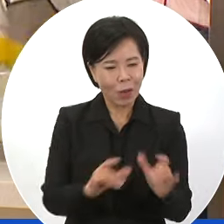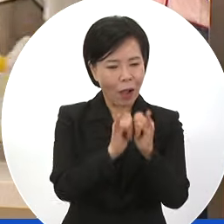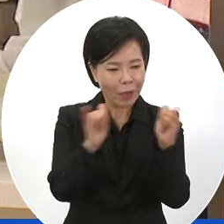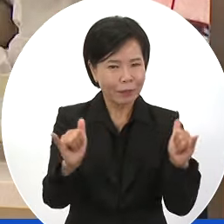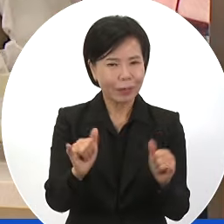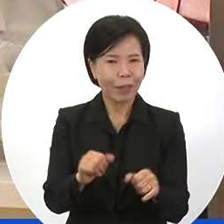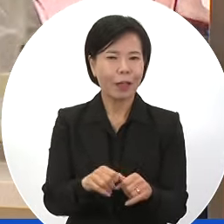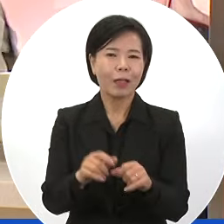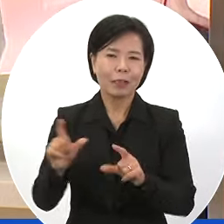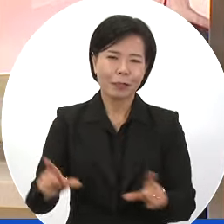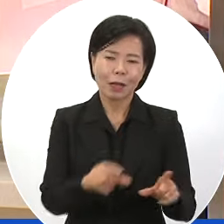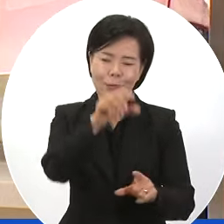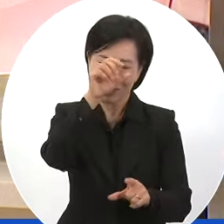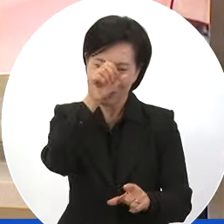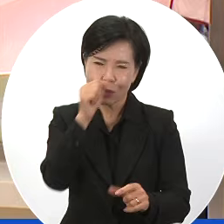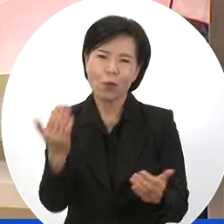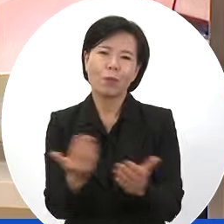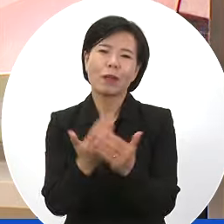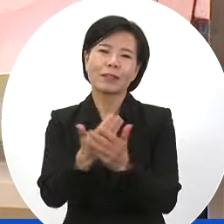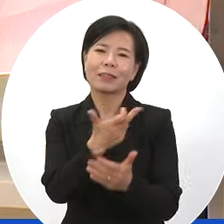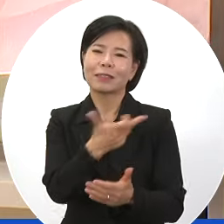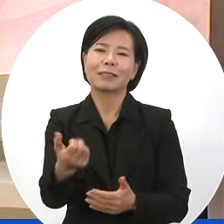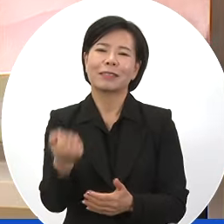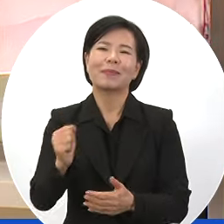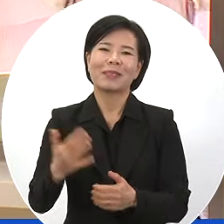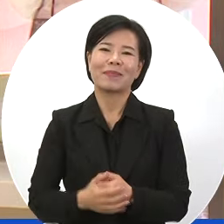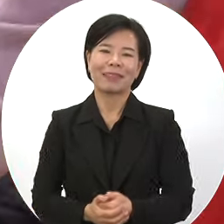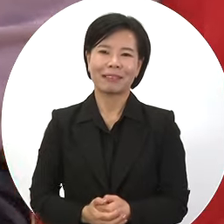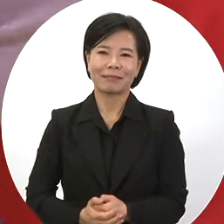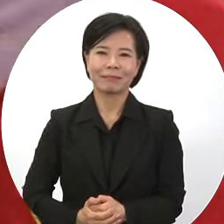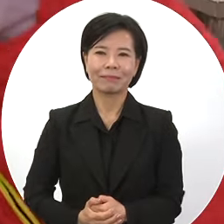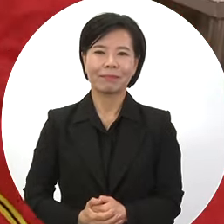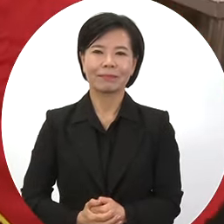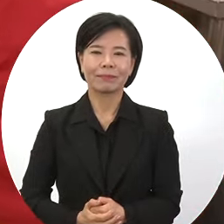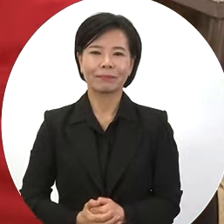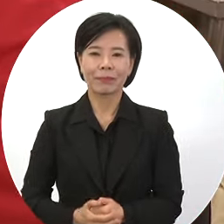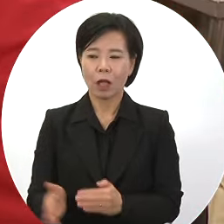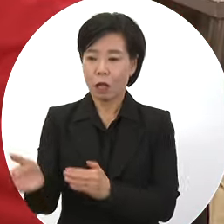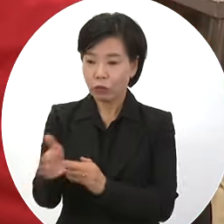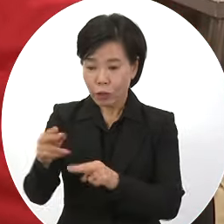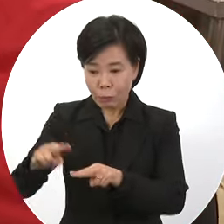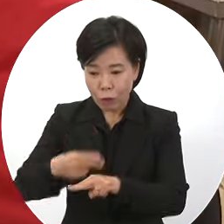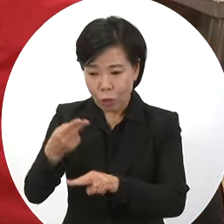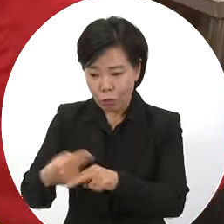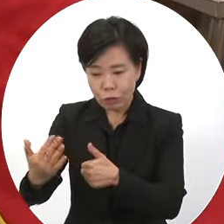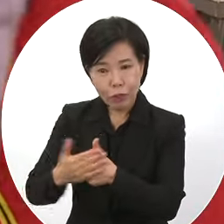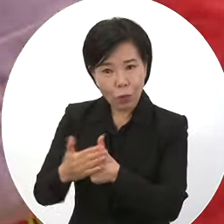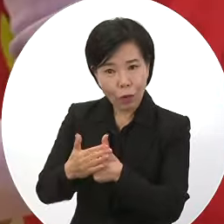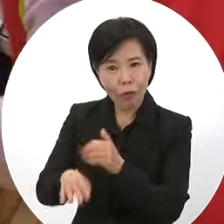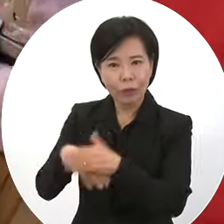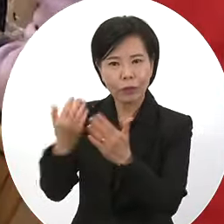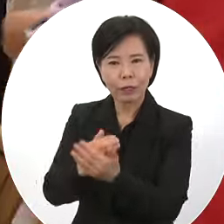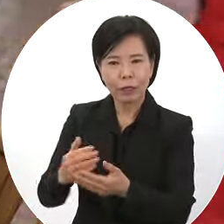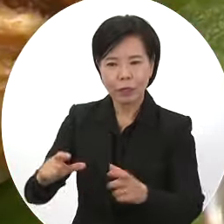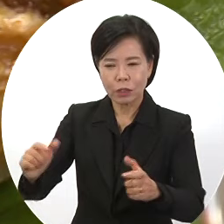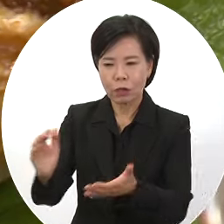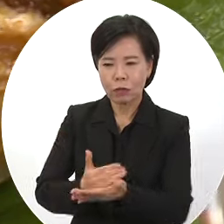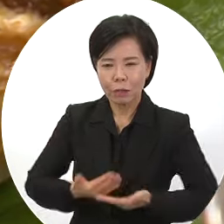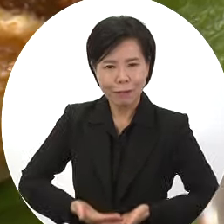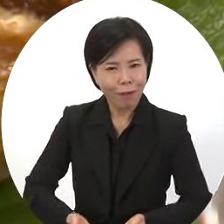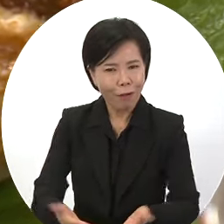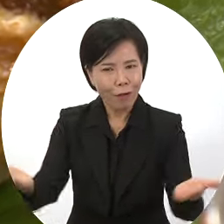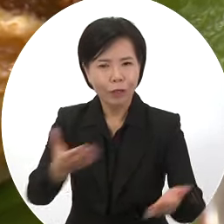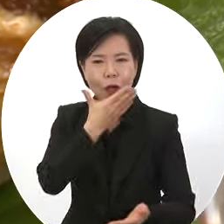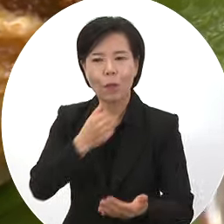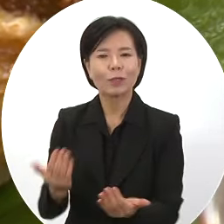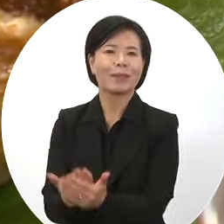생활인들의 삶의 질을 높이는 데에 큰 힘이 될 거라고 생각합니다. 수산물 꾸러미 지원이 지역사회